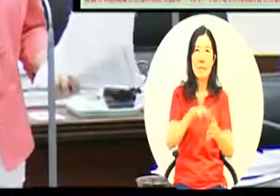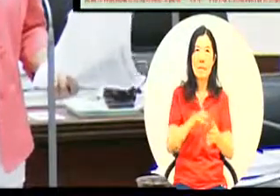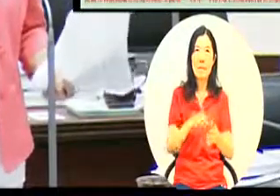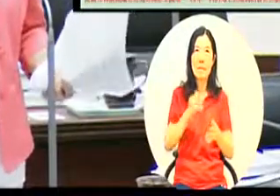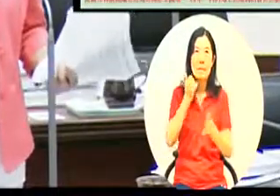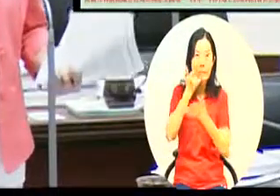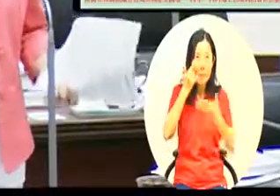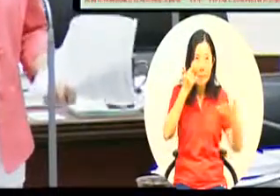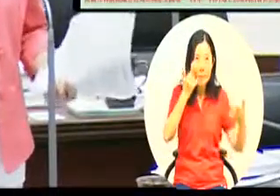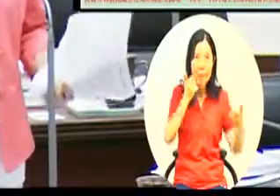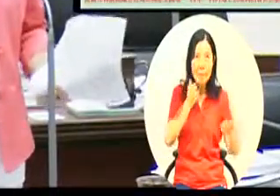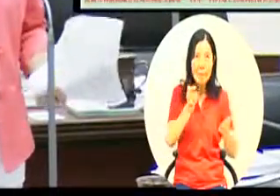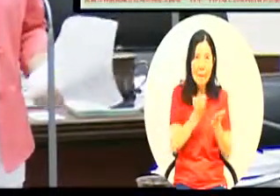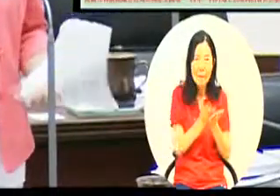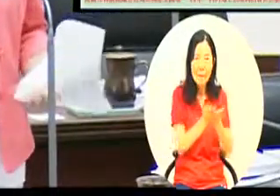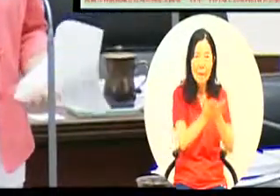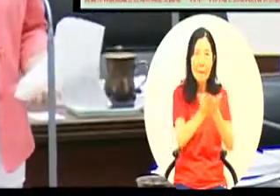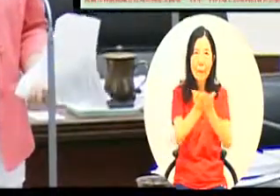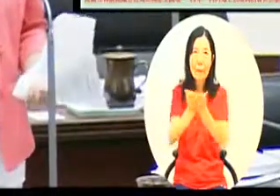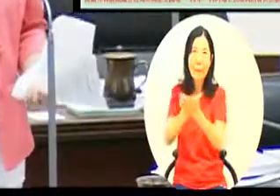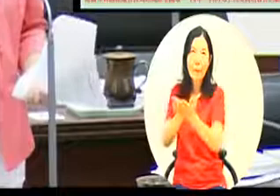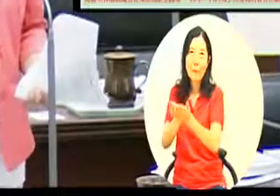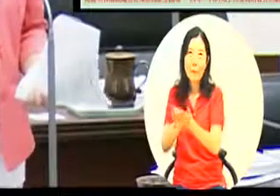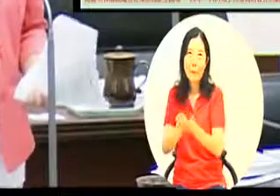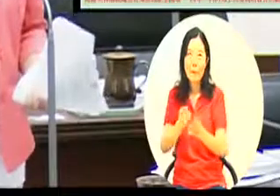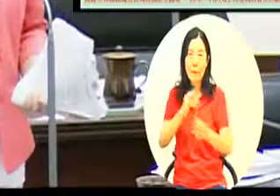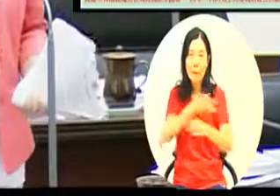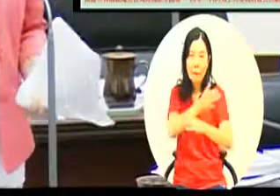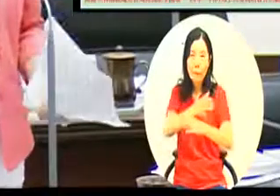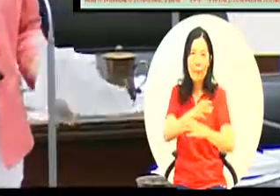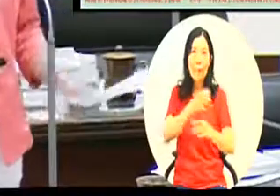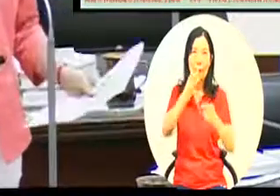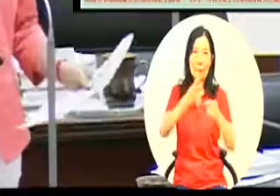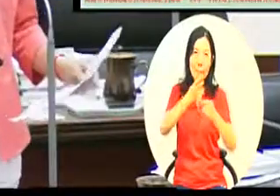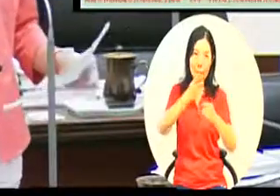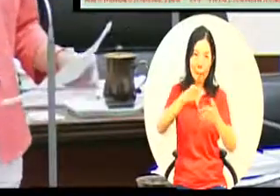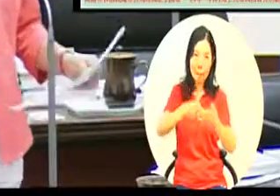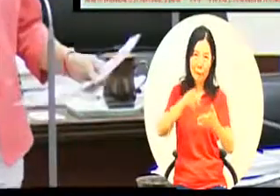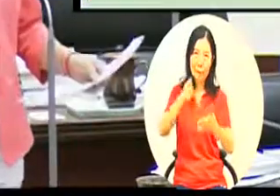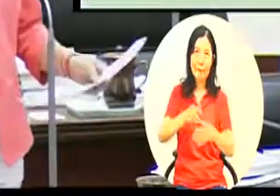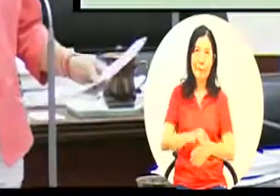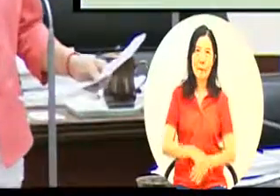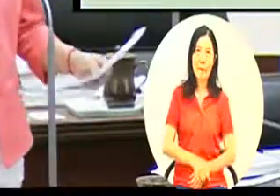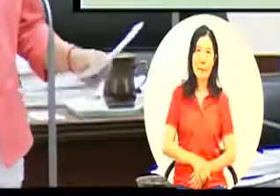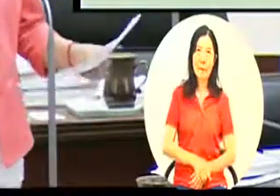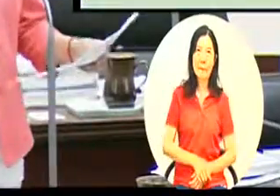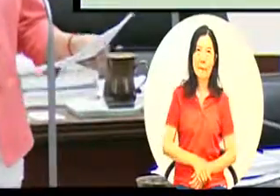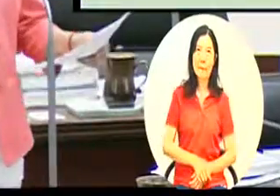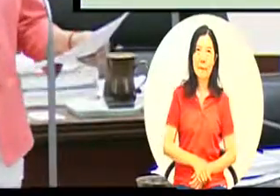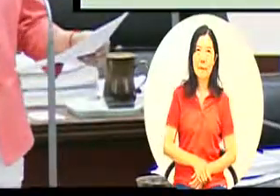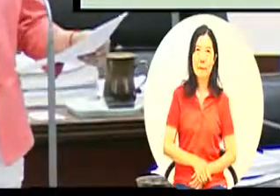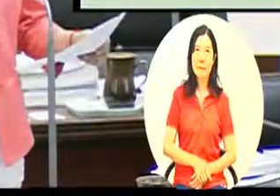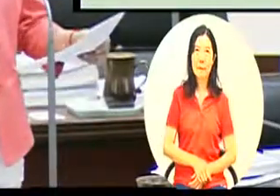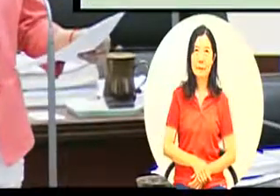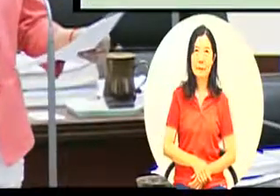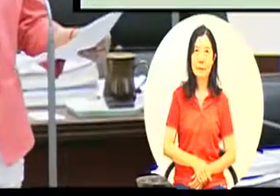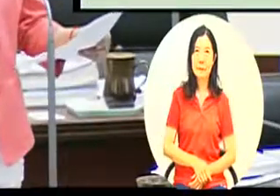海上船乡的一个活动，细腻几颗哈。好，